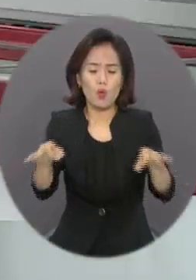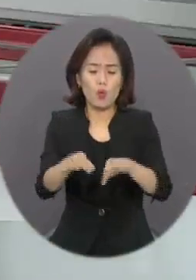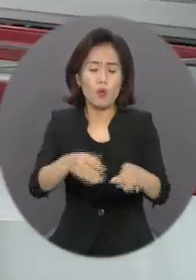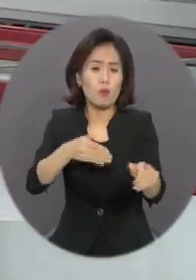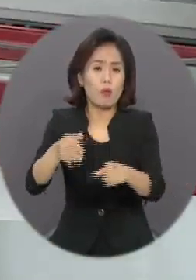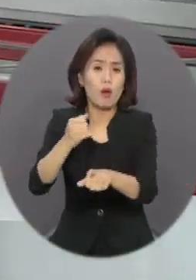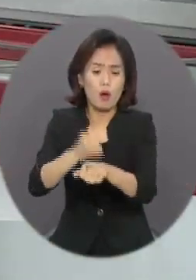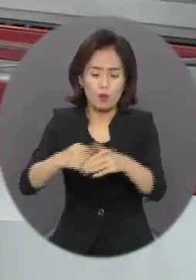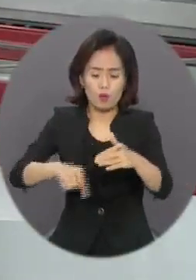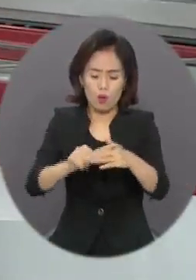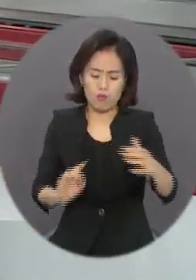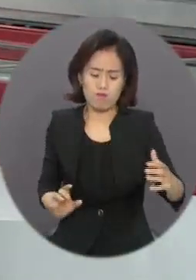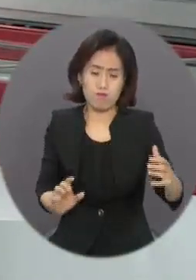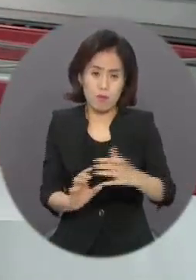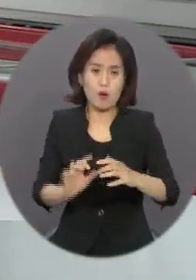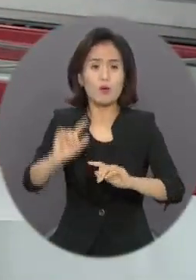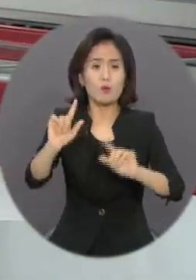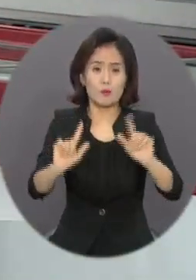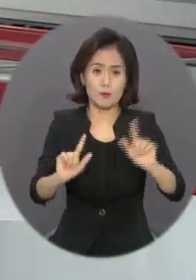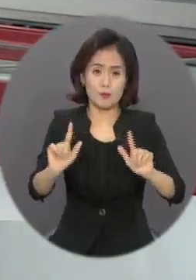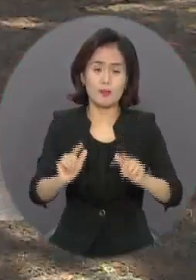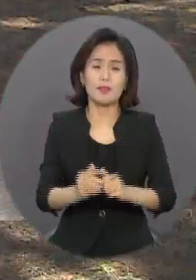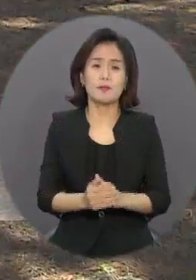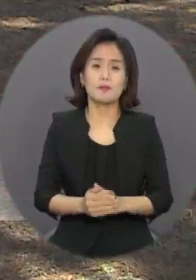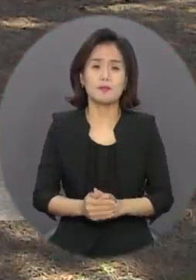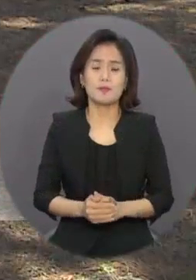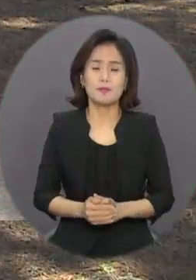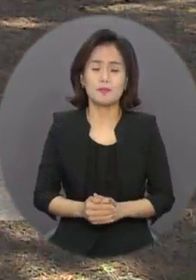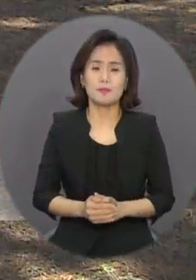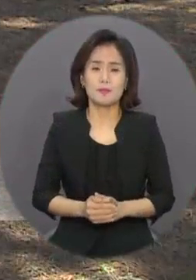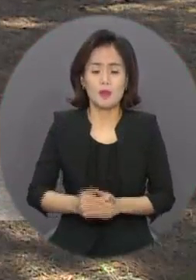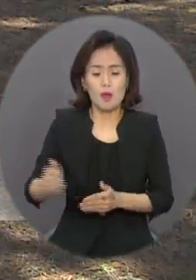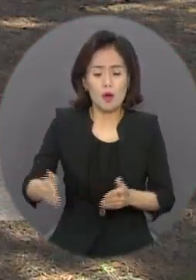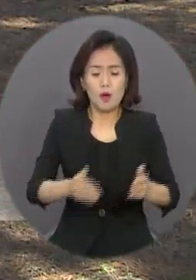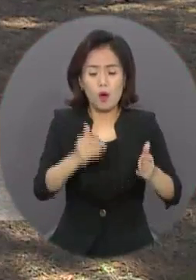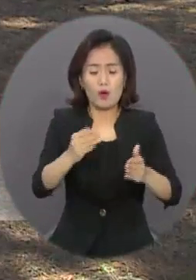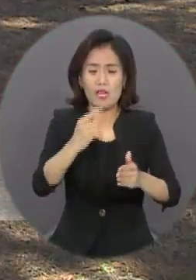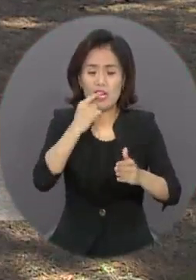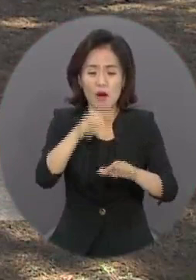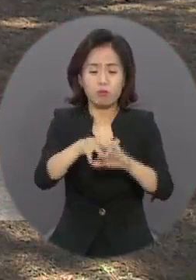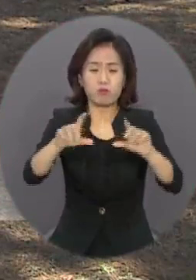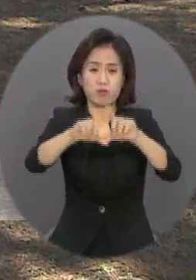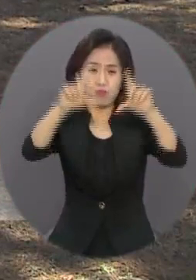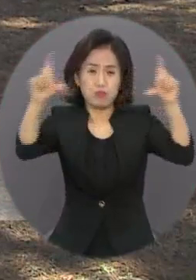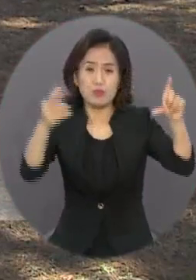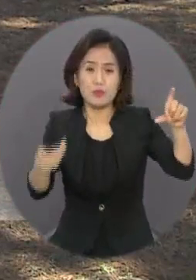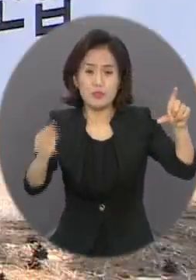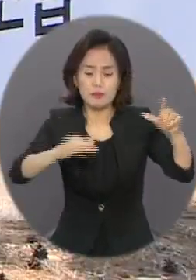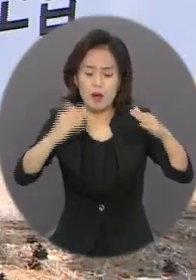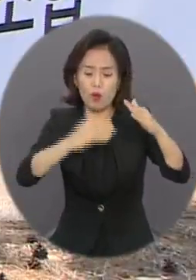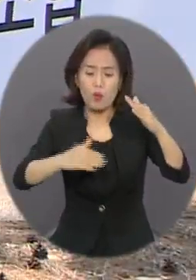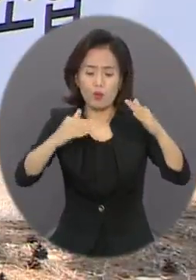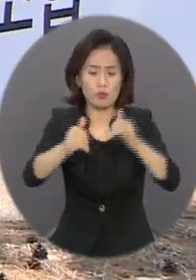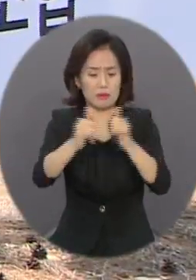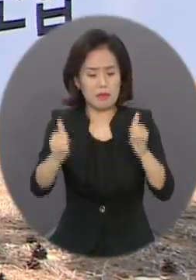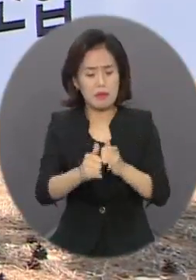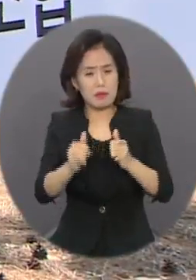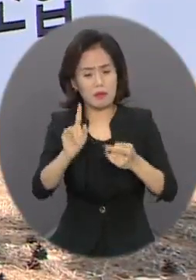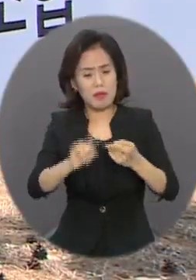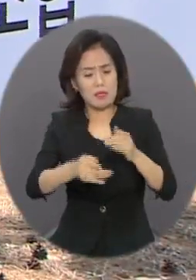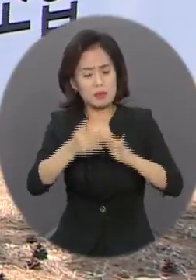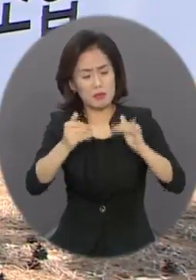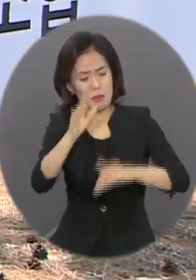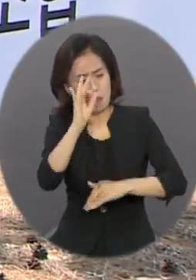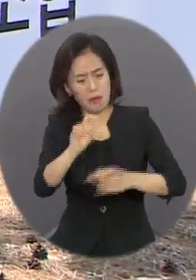나서는 등 내부 결속에 나선 모양새입니다. 거리에 현수막까지 붙이고 있지만 정작 공직사회를 향한 시민들의